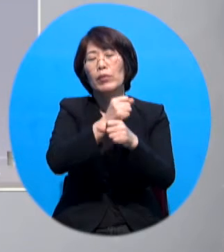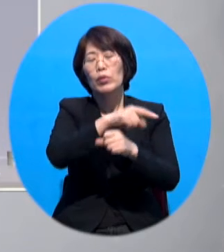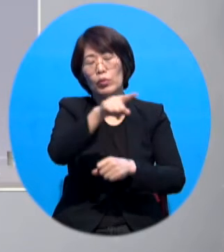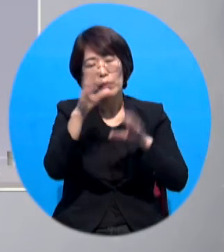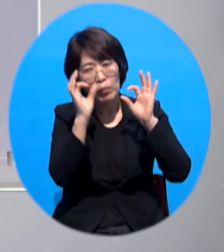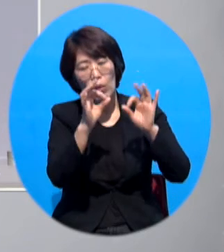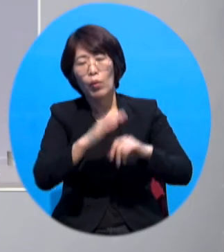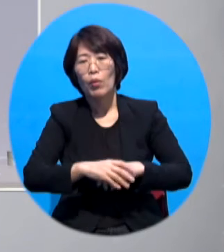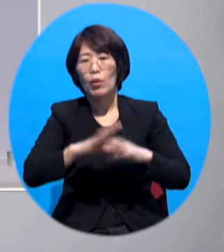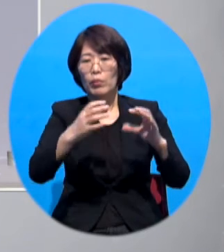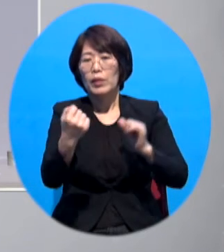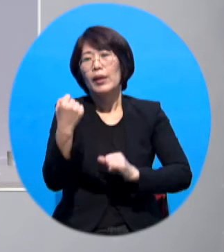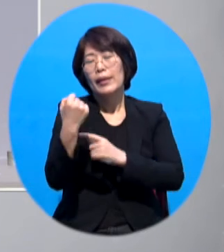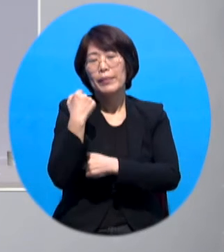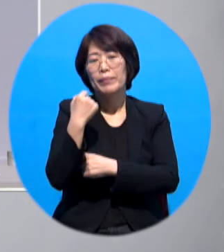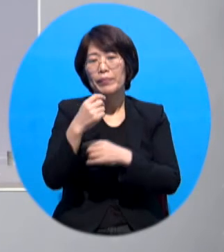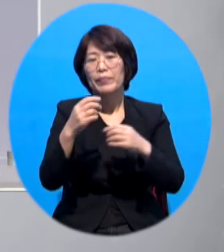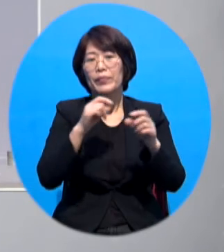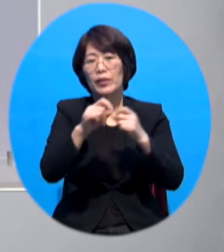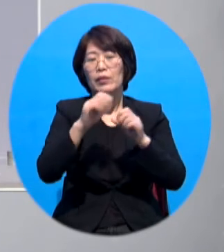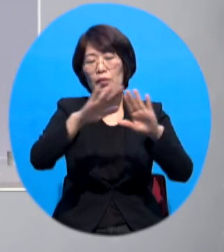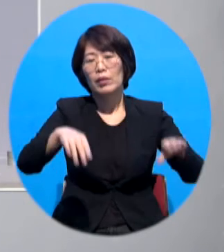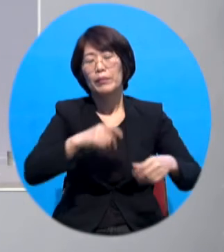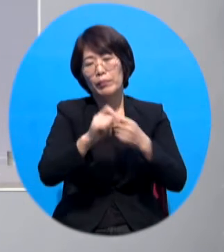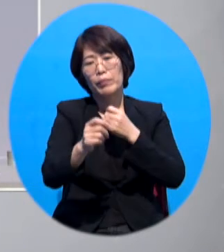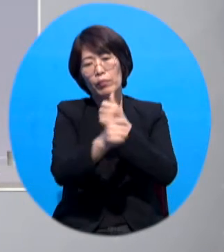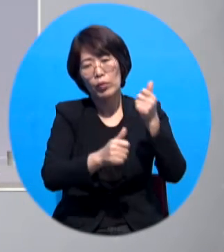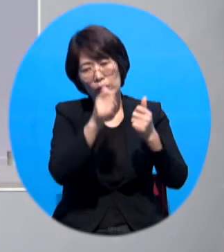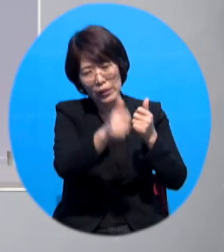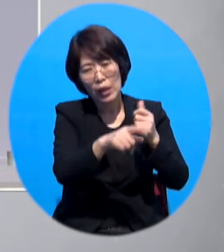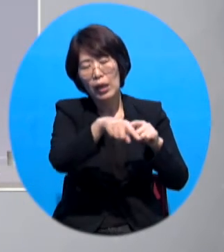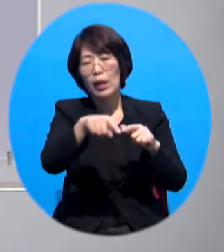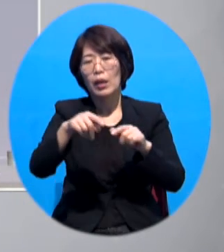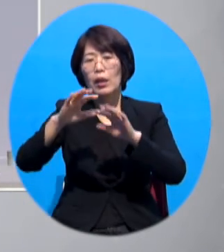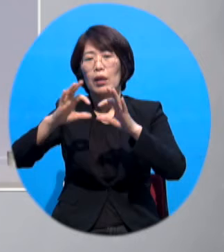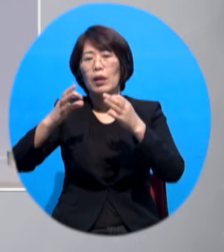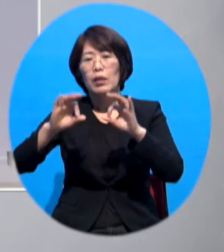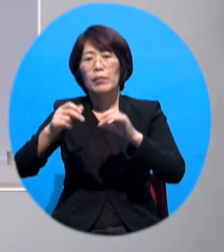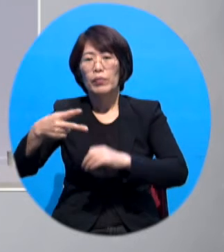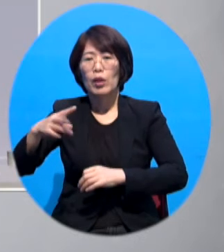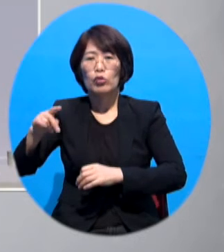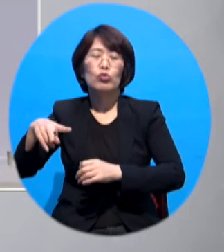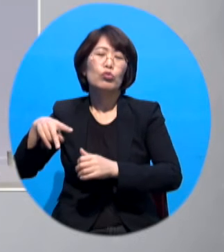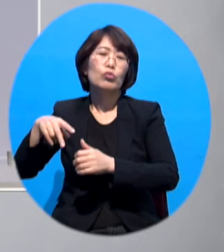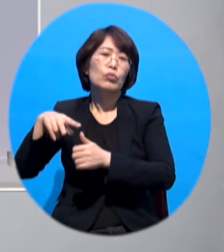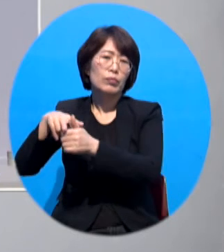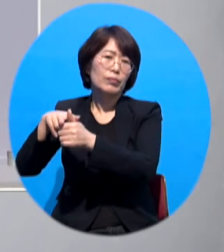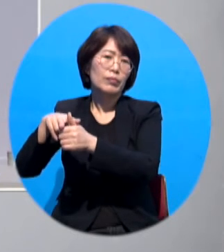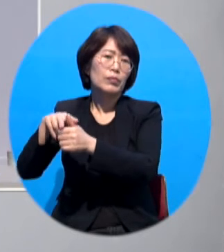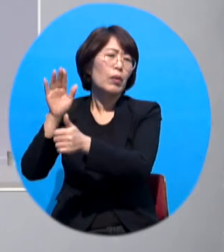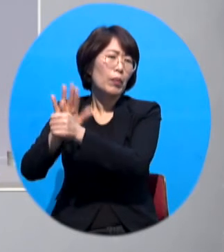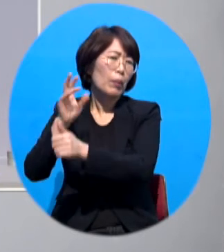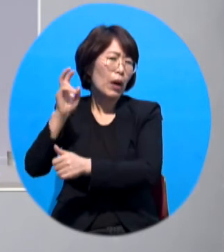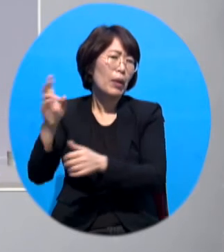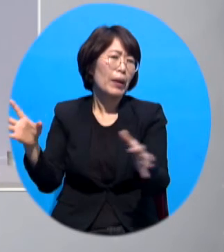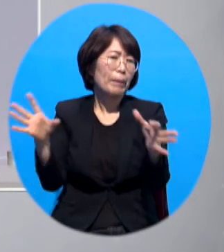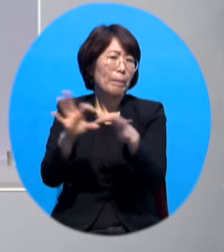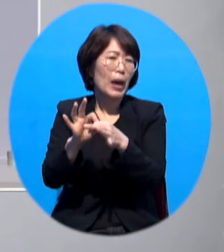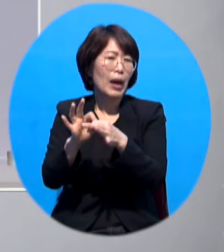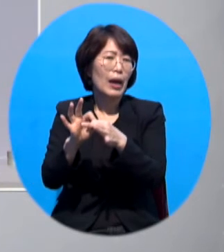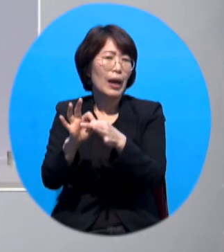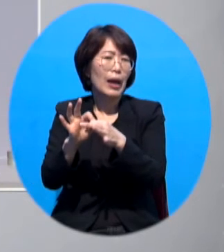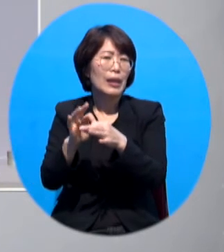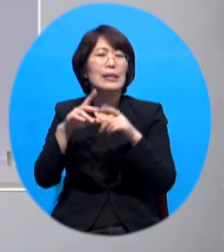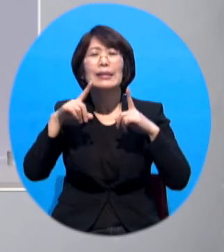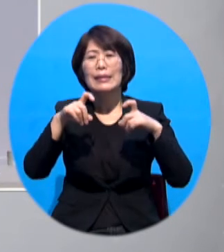국민의 전남도당 2 김대중 후보를 지지하지 않는 자 김대중 후보와 국민의힘 이 유착 되지 않았느냐 라고 하는